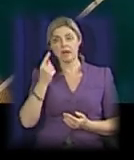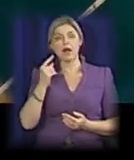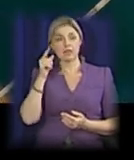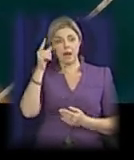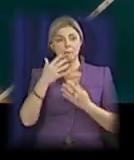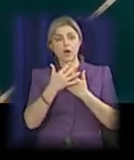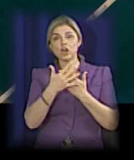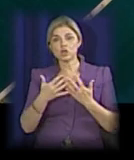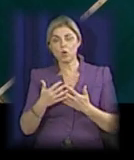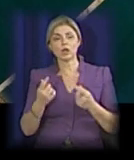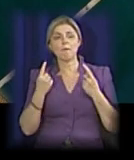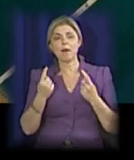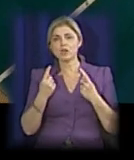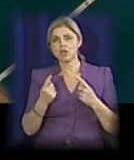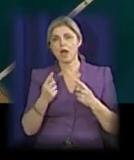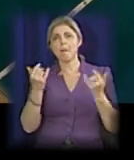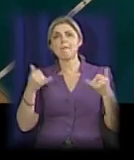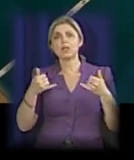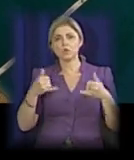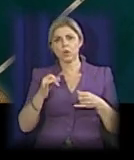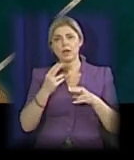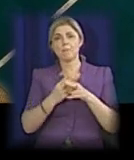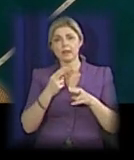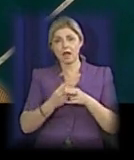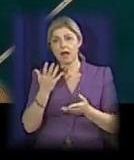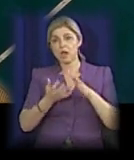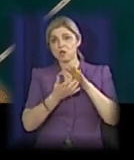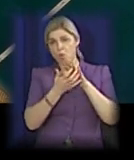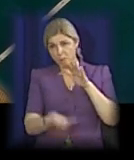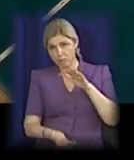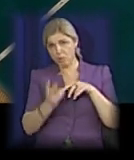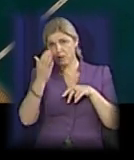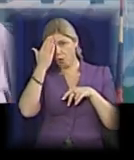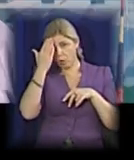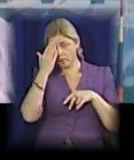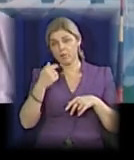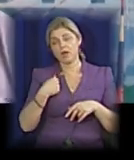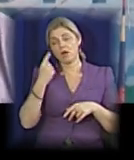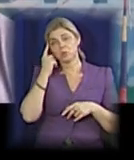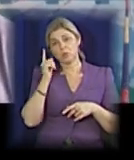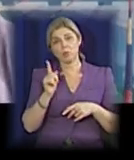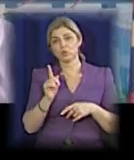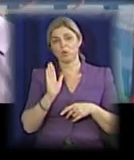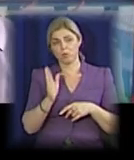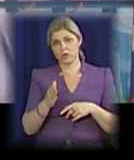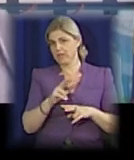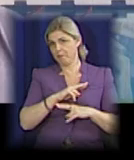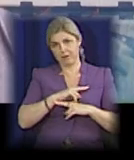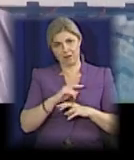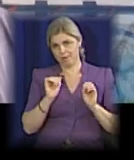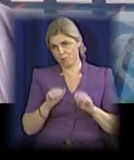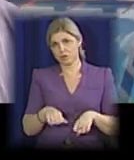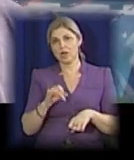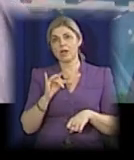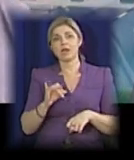решетки, великі куски бетону і металу. Якщо цей метал упаде на голову, я думаю, буде дуже летальний ісход. З